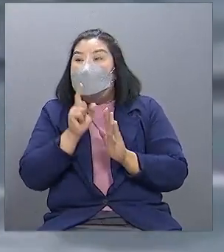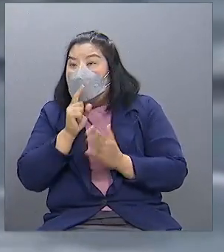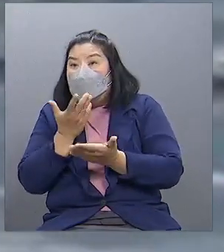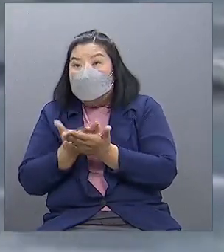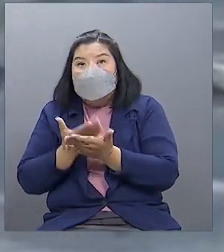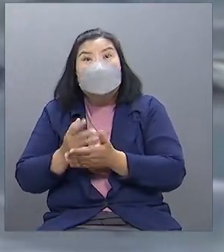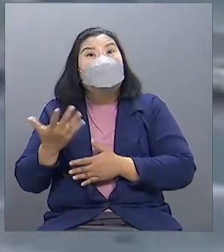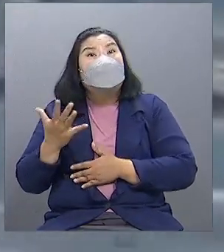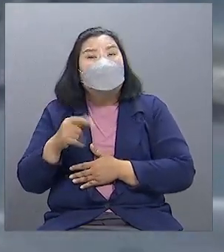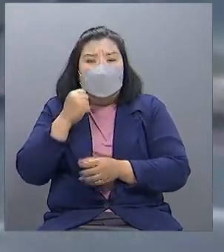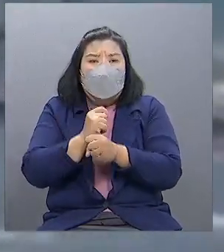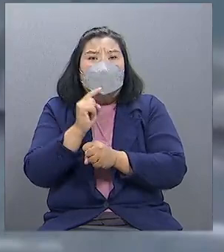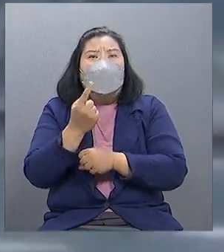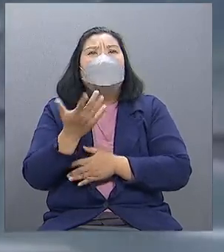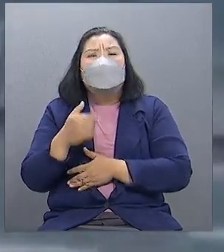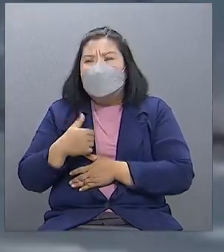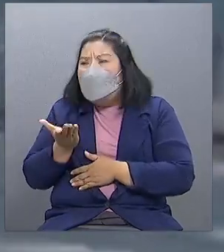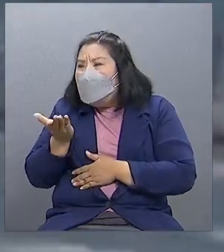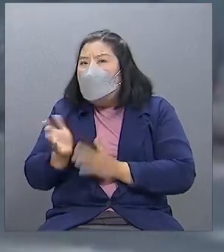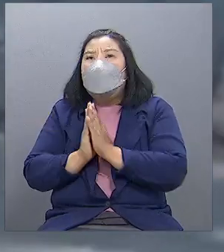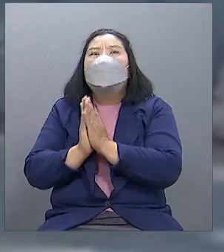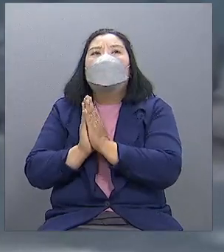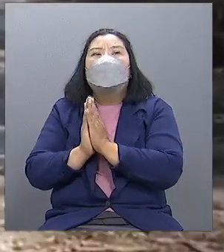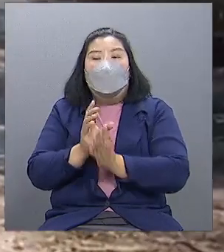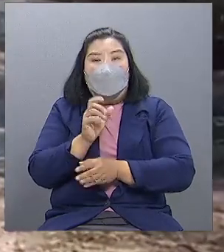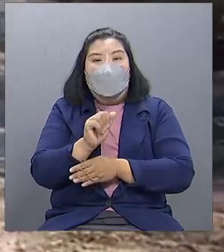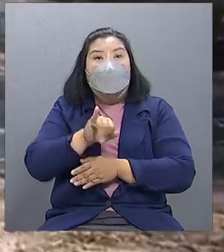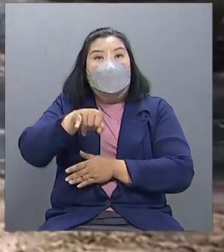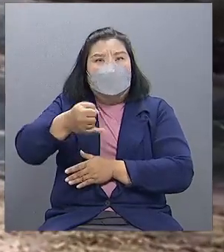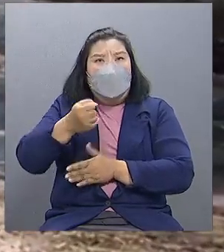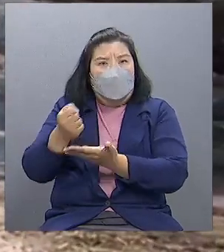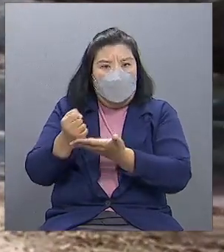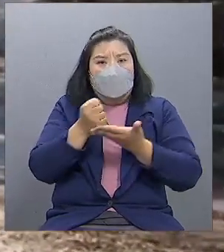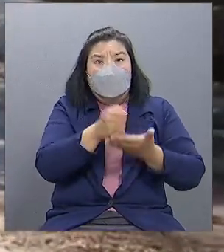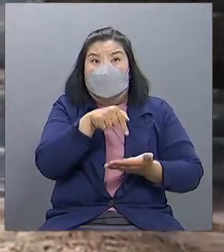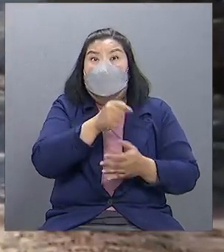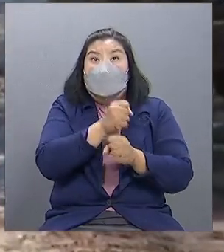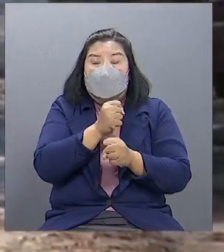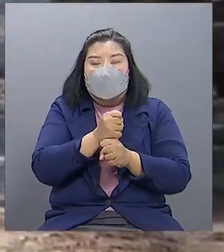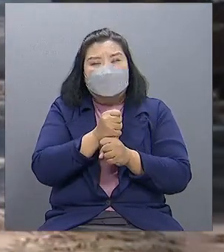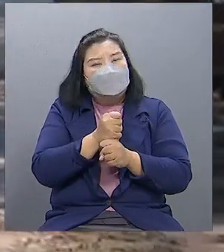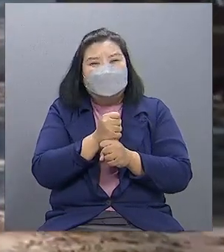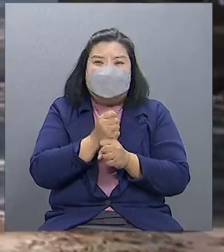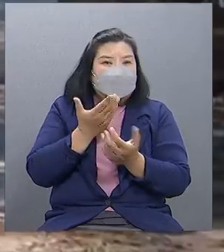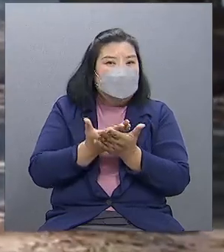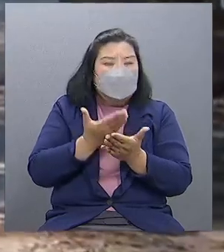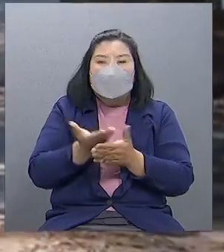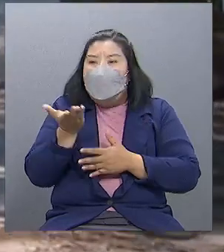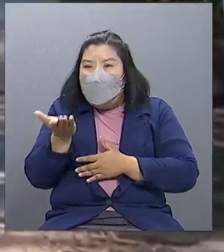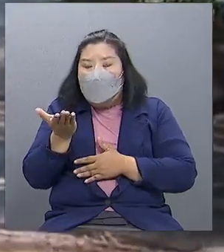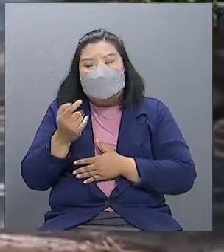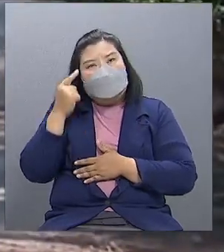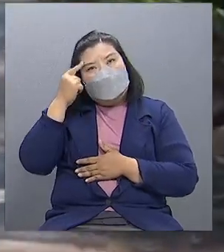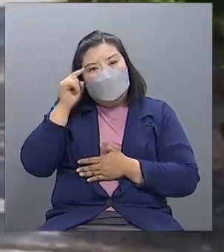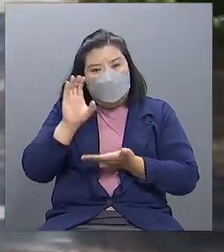ก็เลยต้องประสว Satneup Hebrew มาซ่ม นะคะเดียต้ของประมาณไปปรับimasงแก้ไข คาตว่า